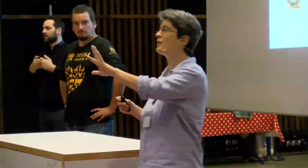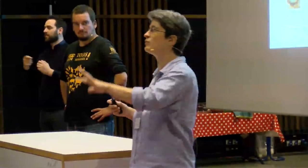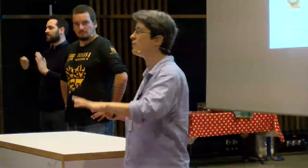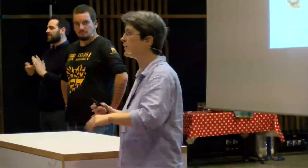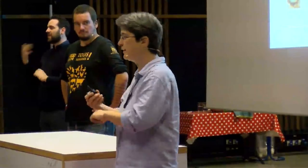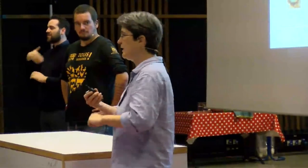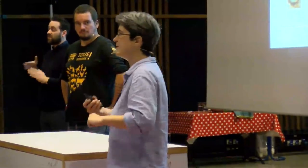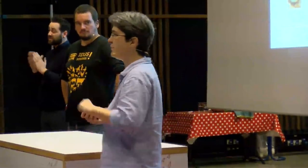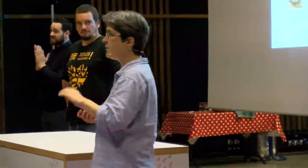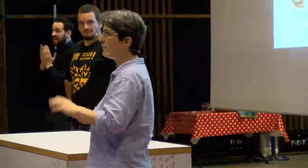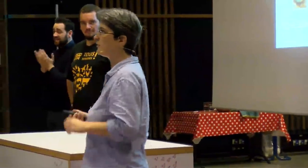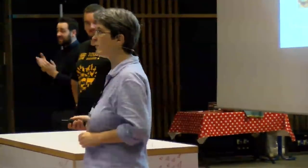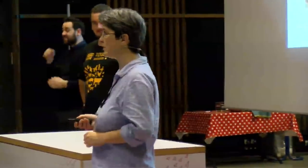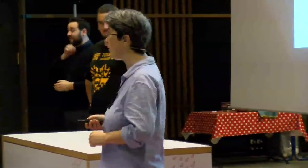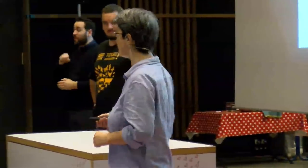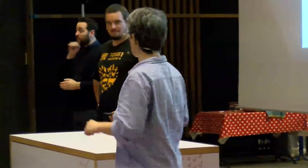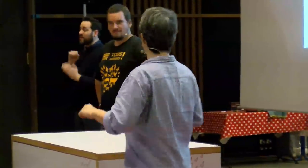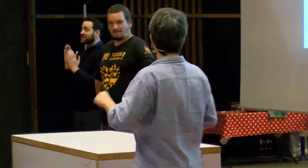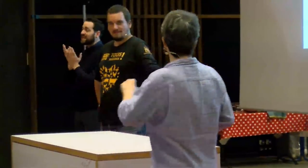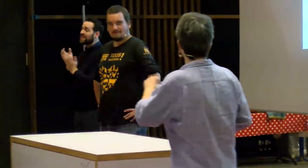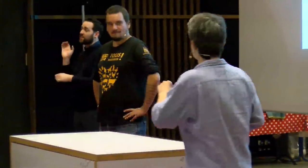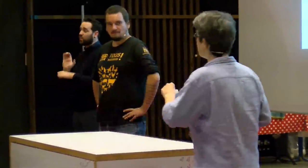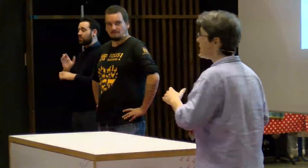c'était il y a longtemps, hein. Ça fait bien 20 ans maintenant,